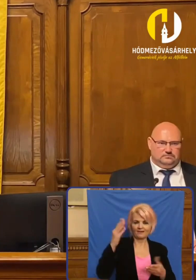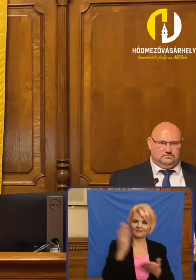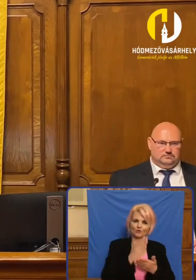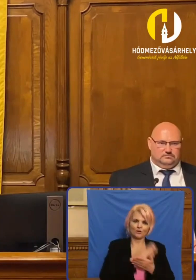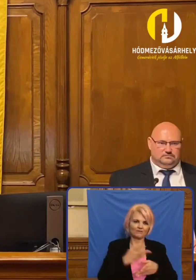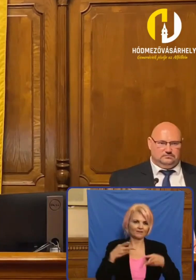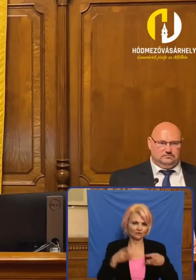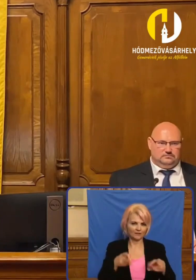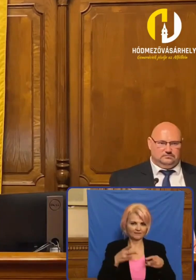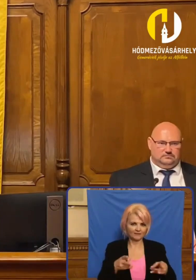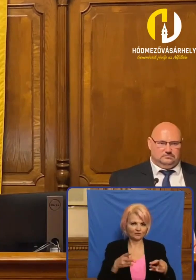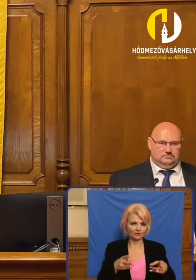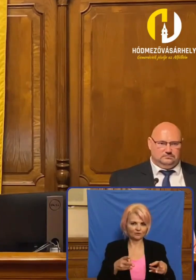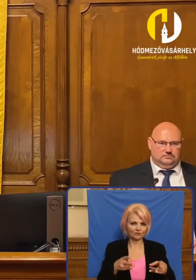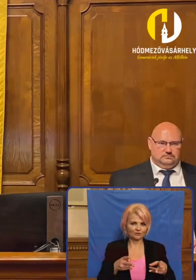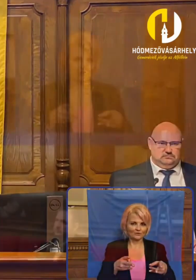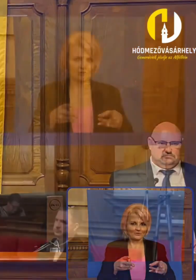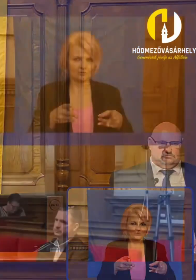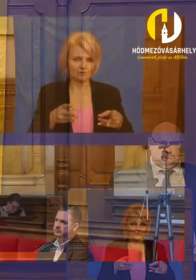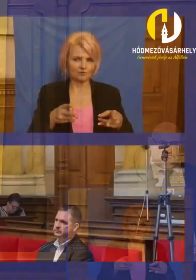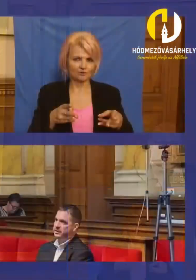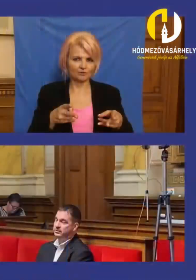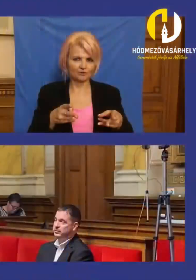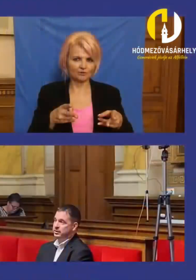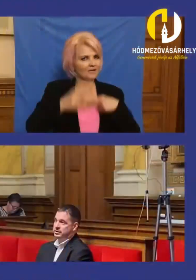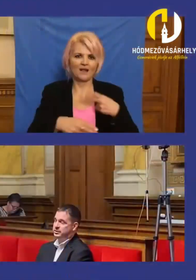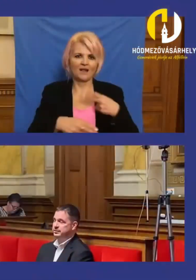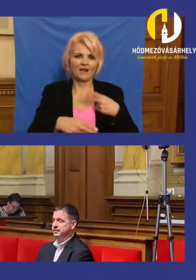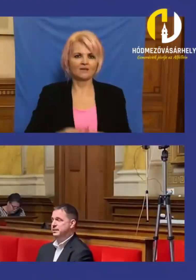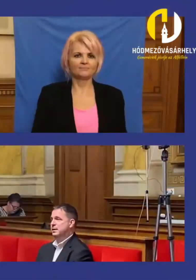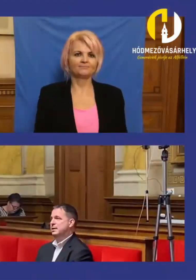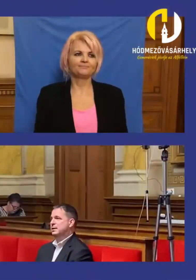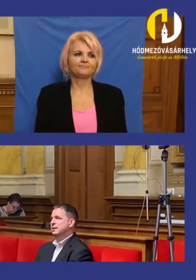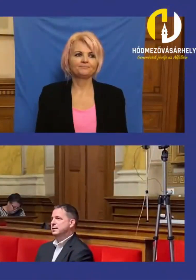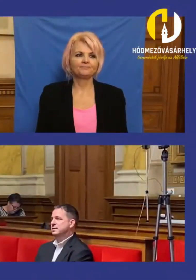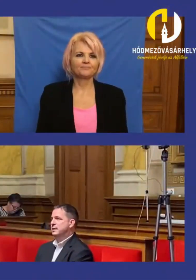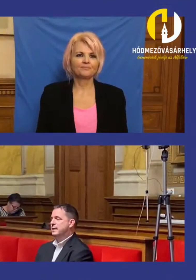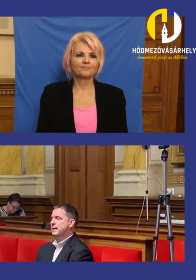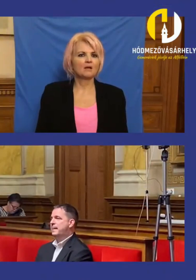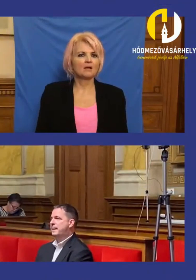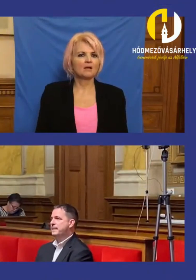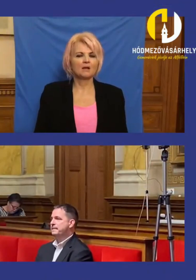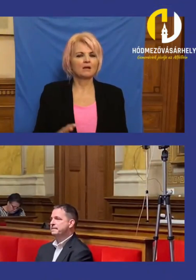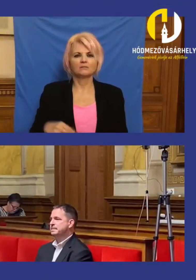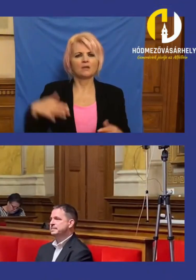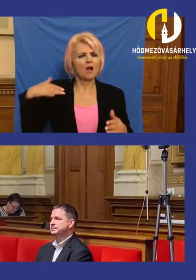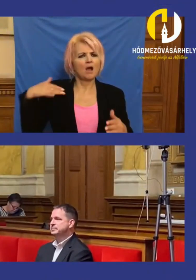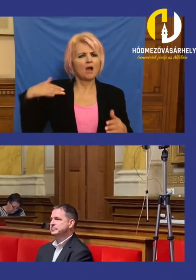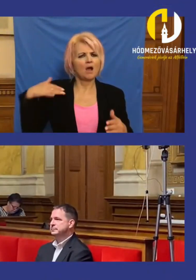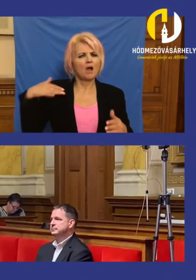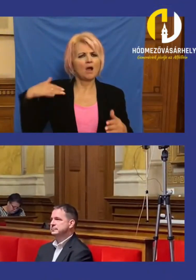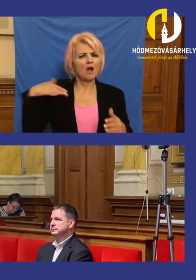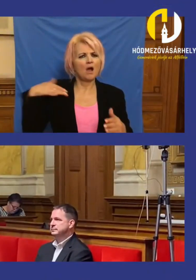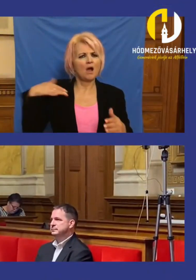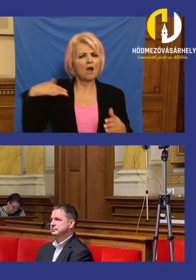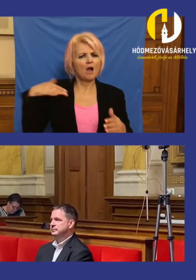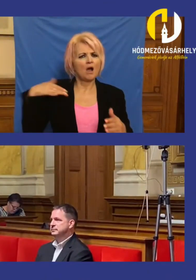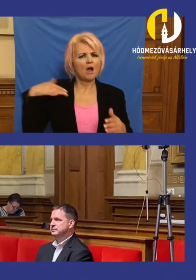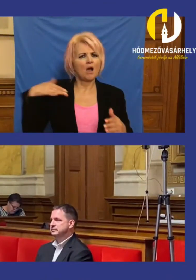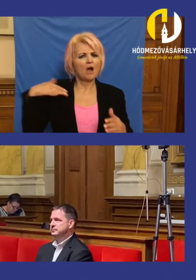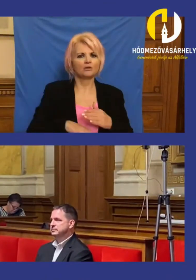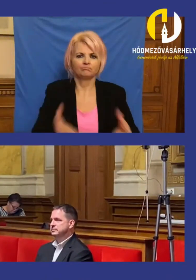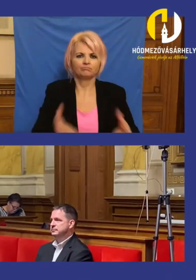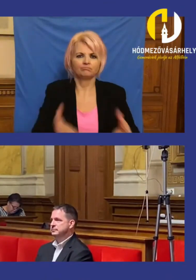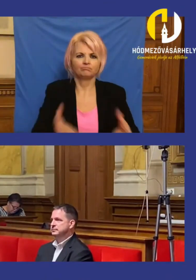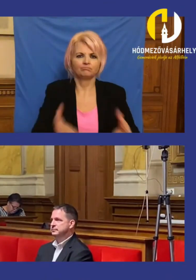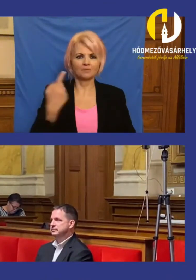törvénysértés. A rendőrség valamiért ezt nem vizsgálta ki. Jó, tehát azért mondom, hogy a legaljasabb hazugságokat terjesztik egy pontosan ilyen oldalon, úgyhogy